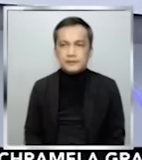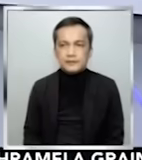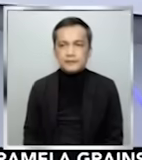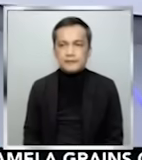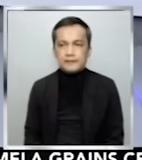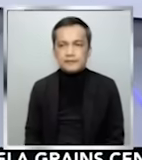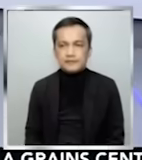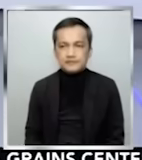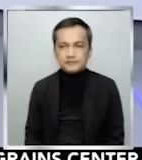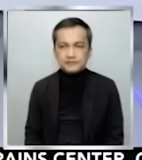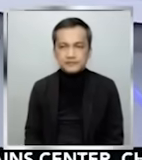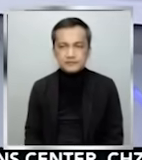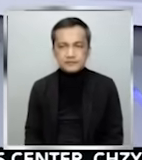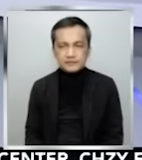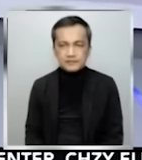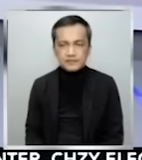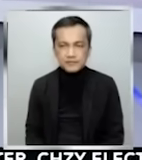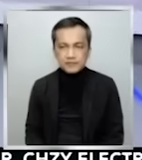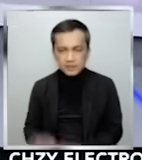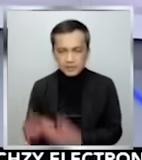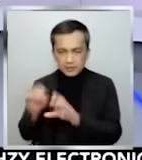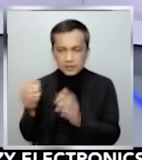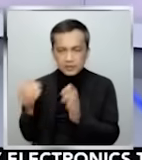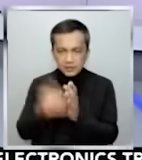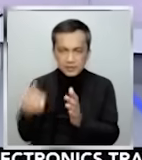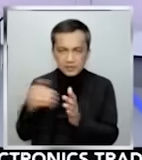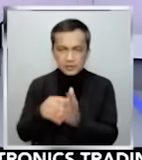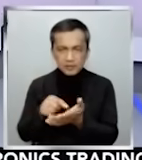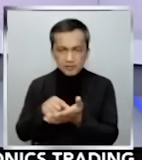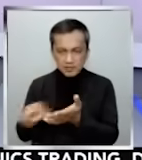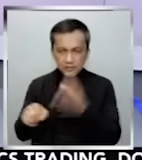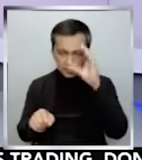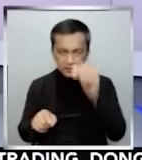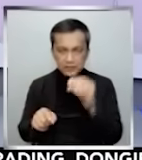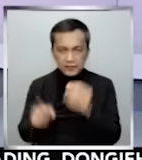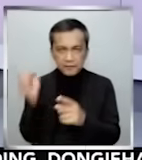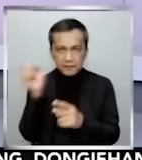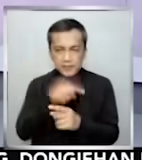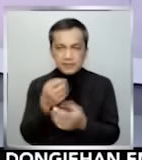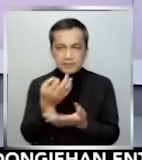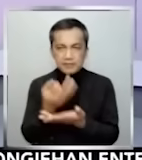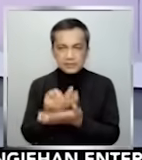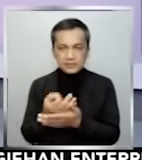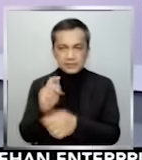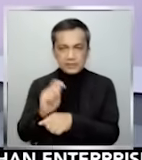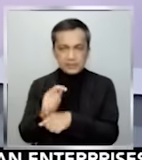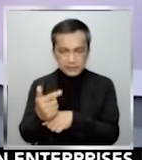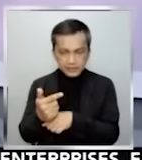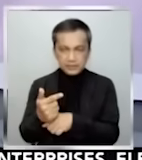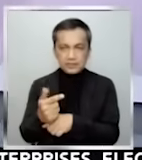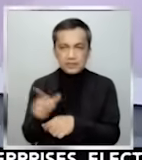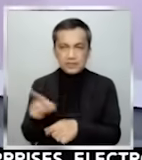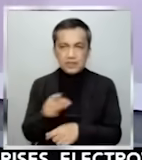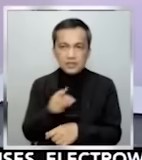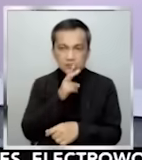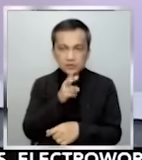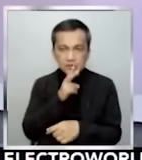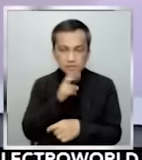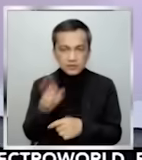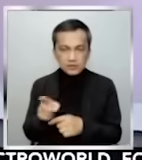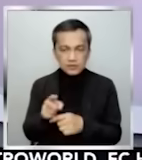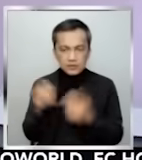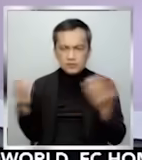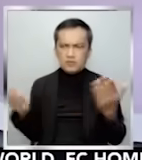pahayag Bistado ang paulit-ulit na pagbabayad ng isang lalaki ng Peking pera sa Taguig ang suspect nagpakilala